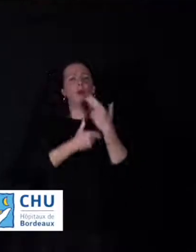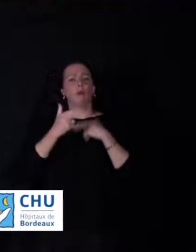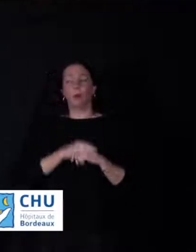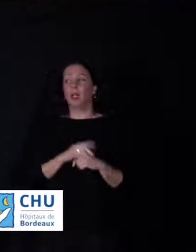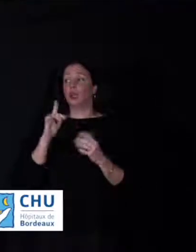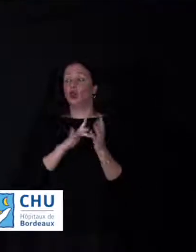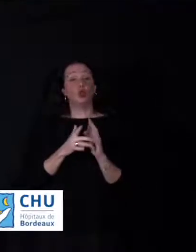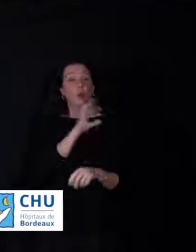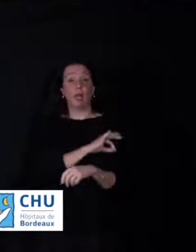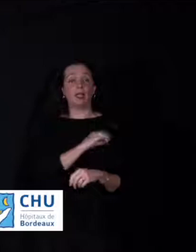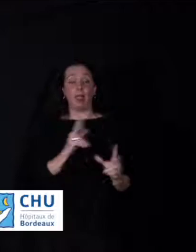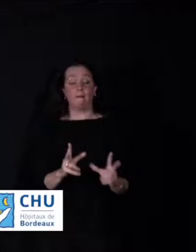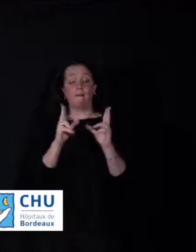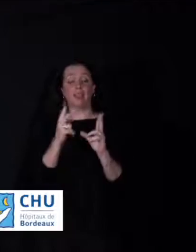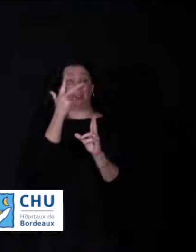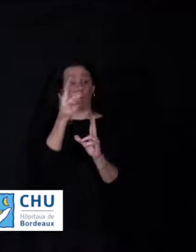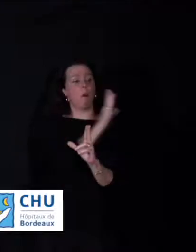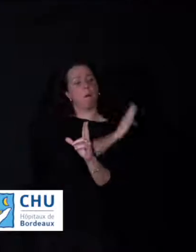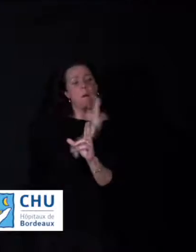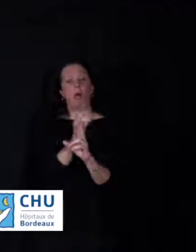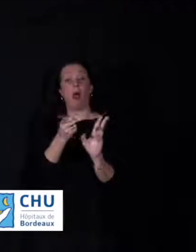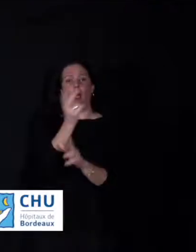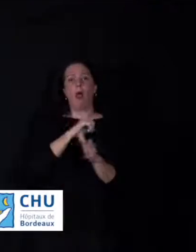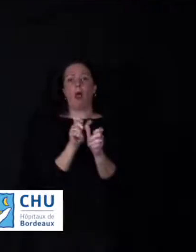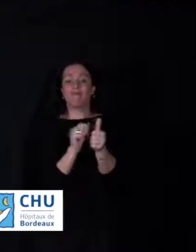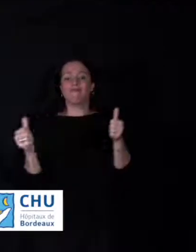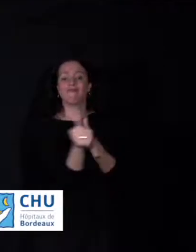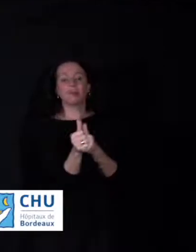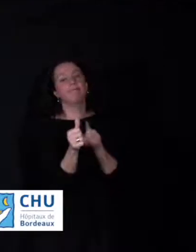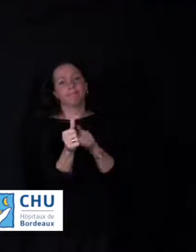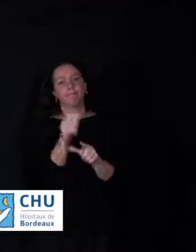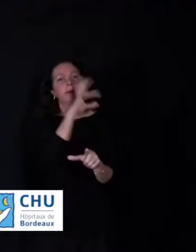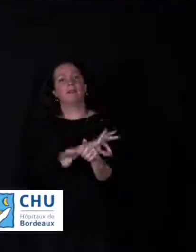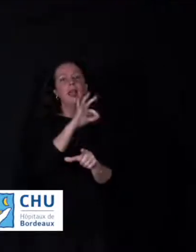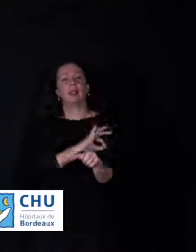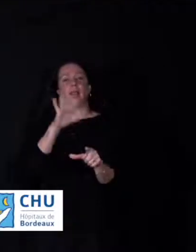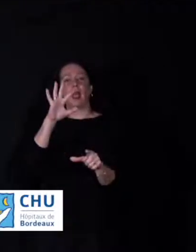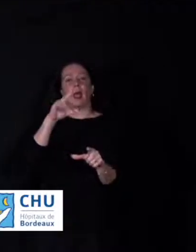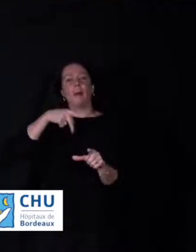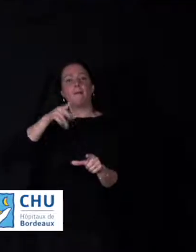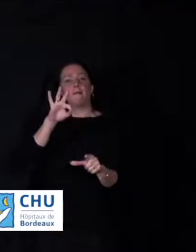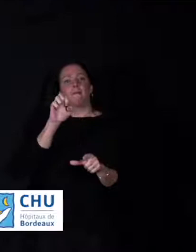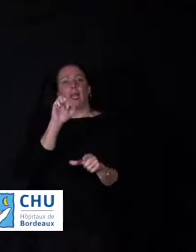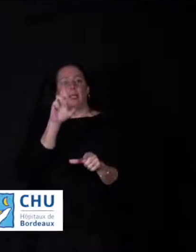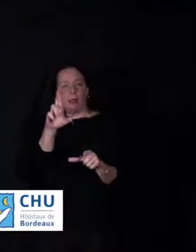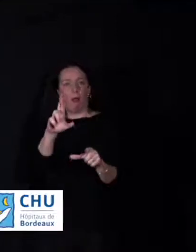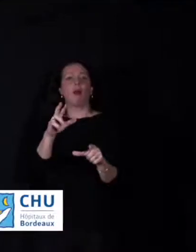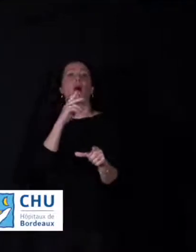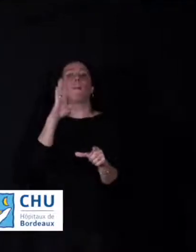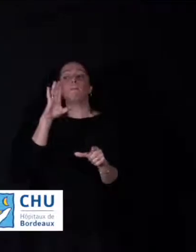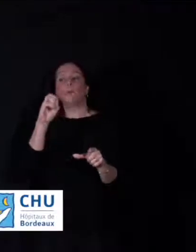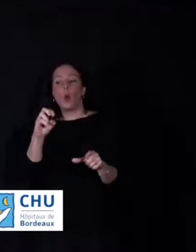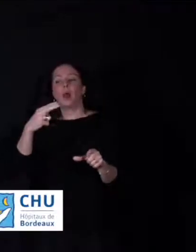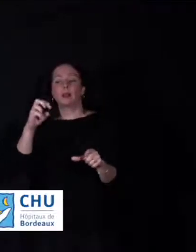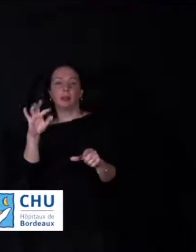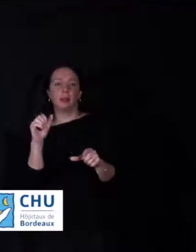phase 3. Et l'on voit que donc, le plus avancé, c'est donc le fameux vaccin Pfizer BioNTech par rapport